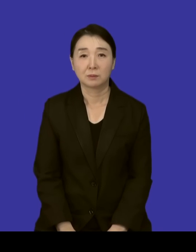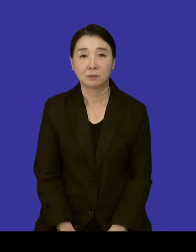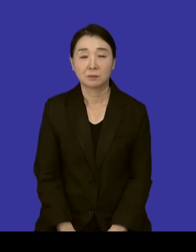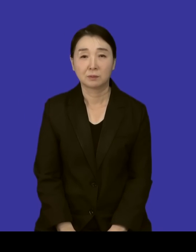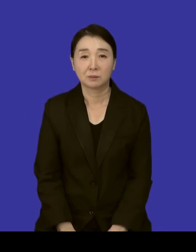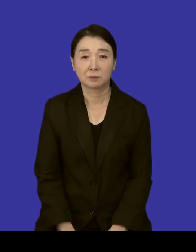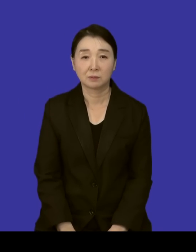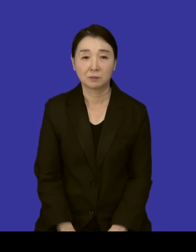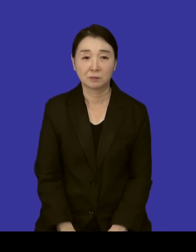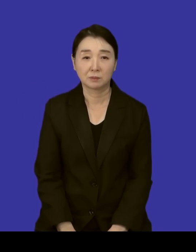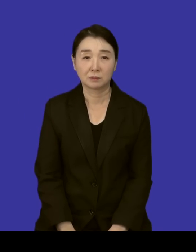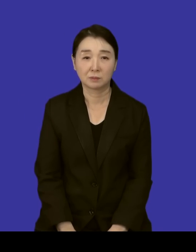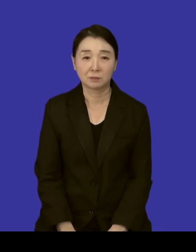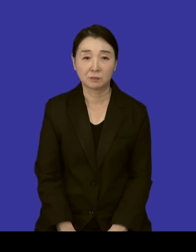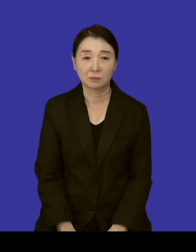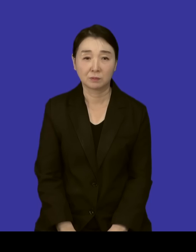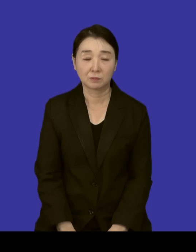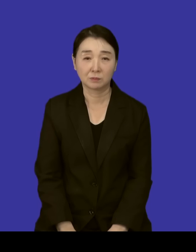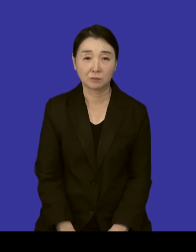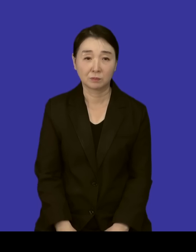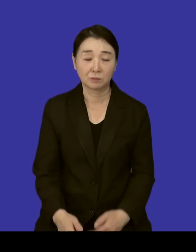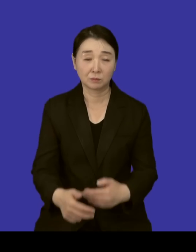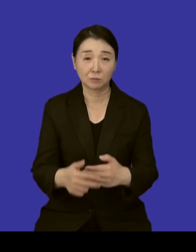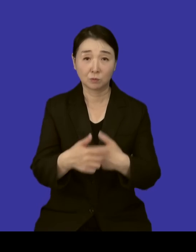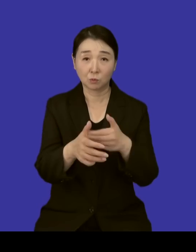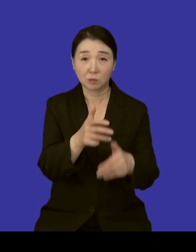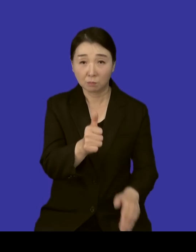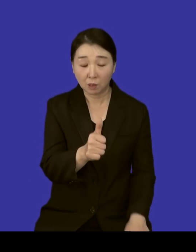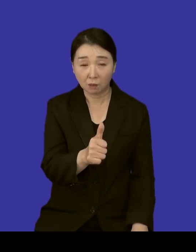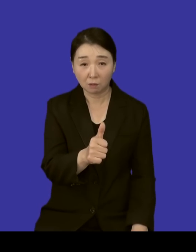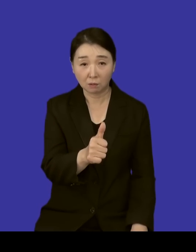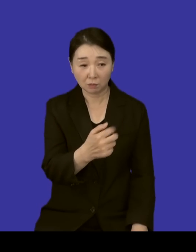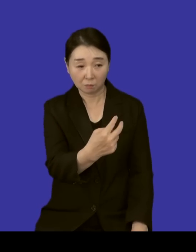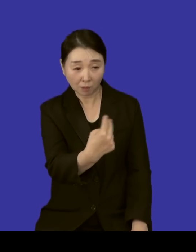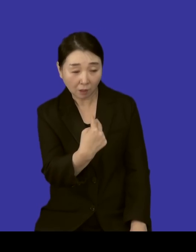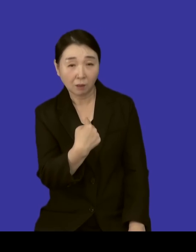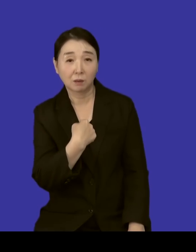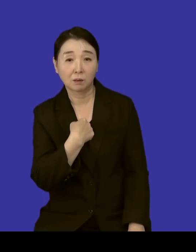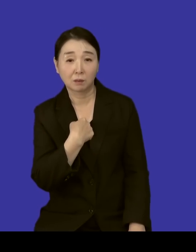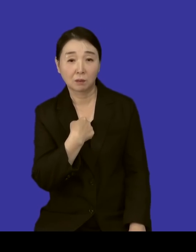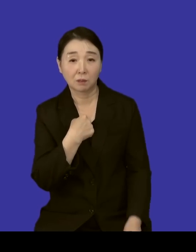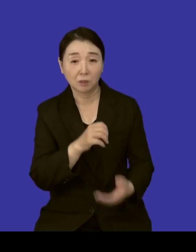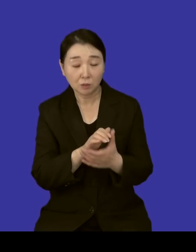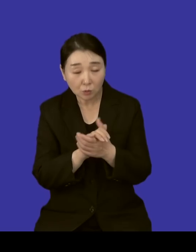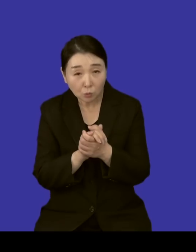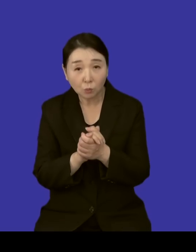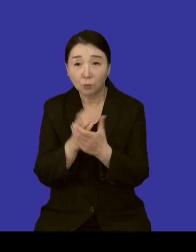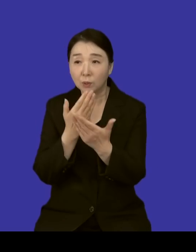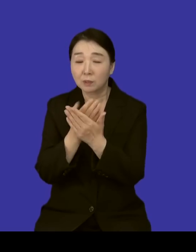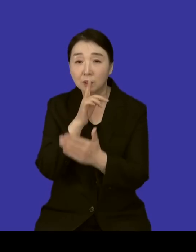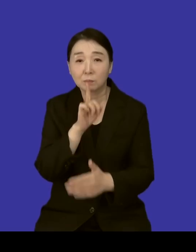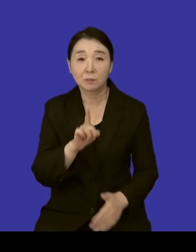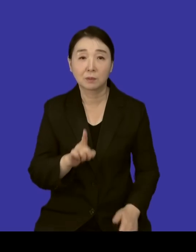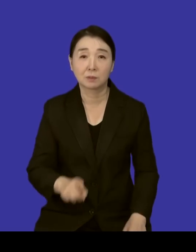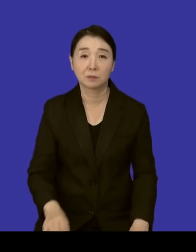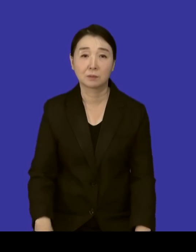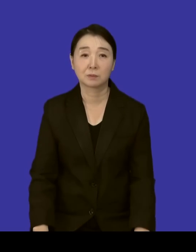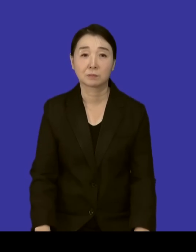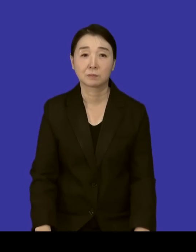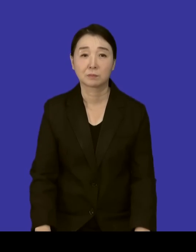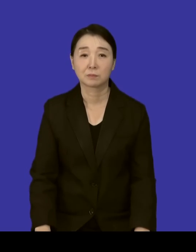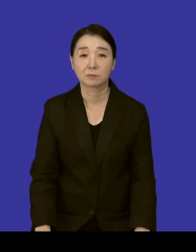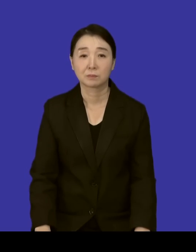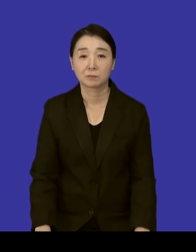그랬더니 원장방 옆에서 나를 딱 보더니 예, 기도해줘 그래요. 예.